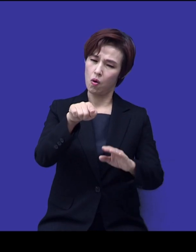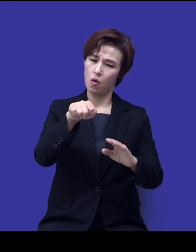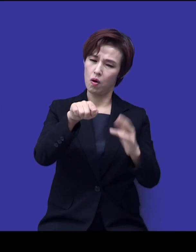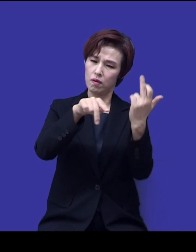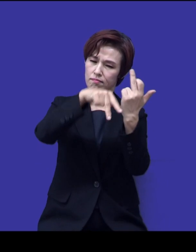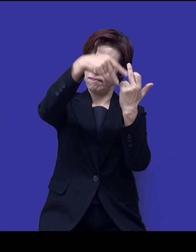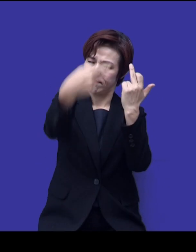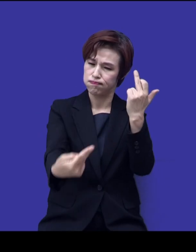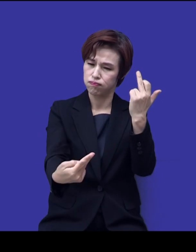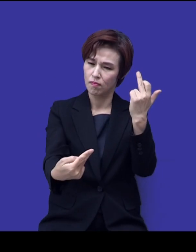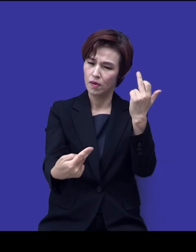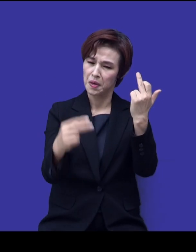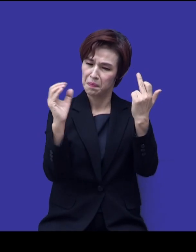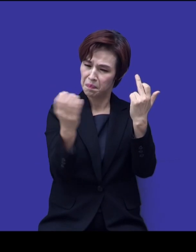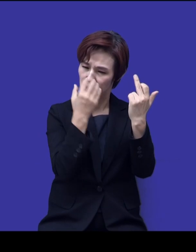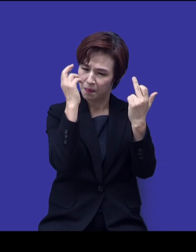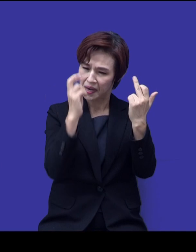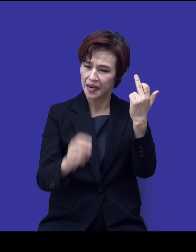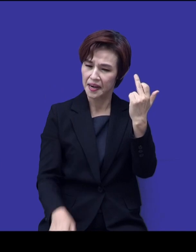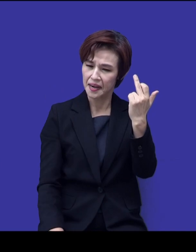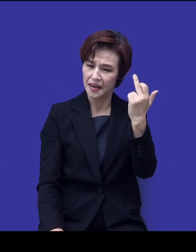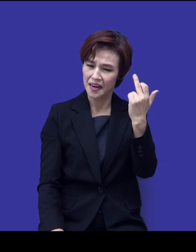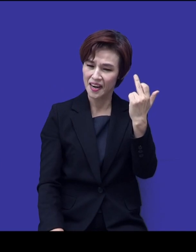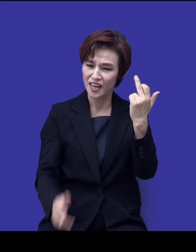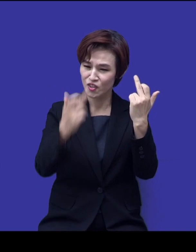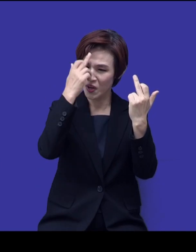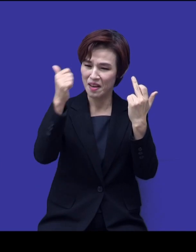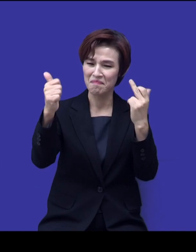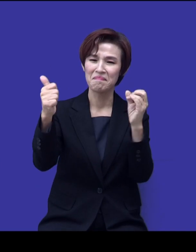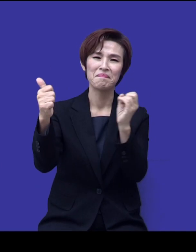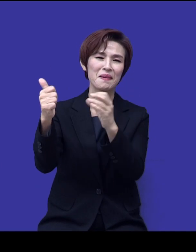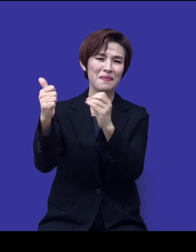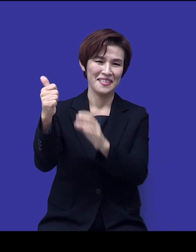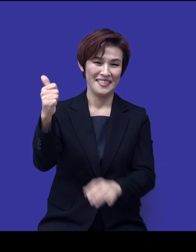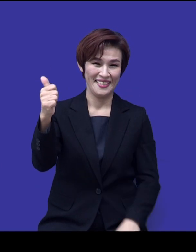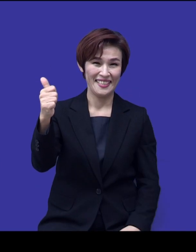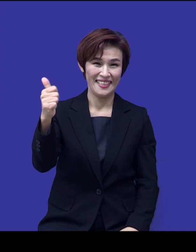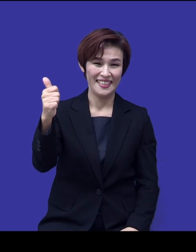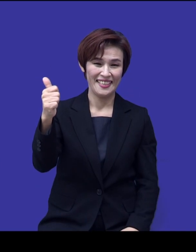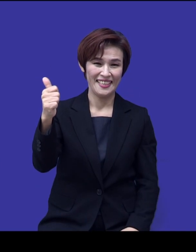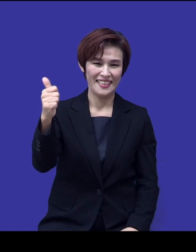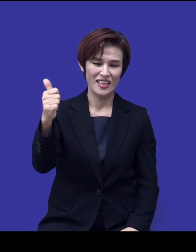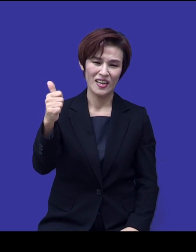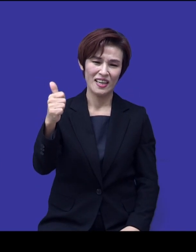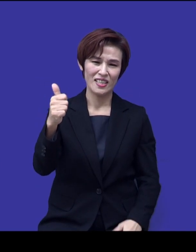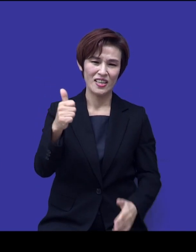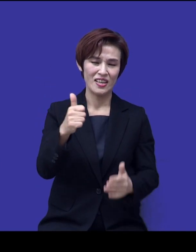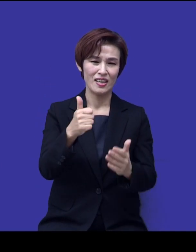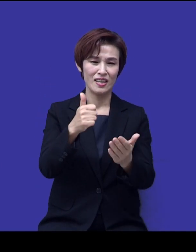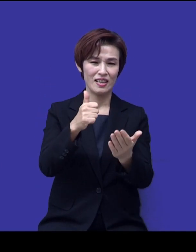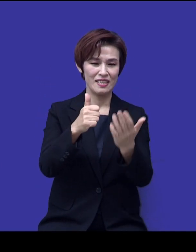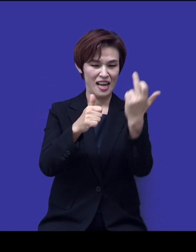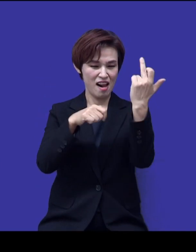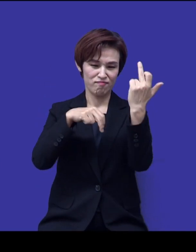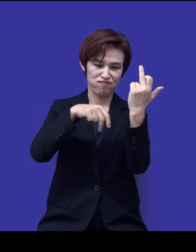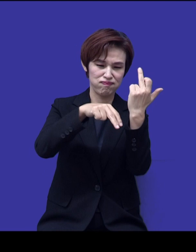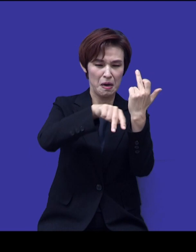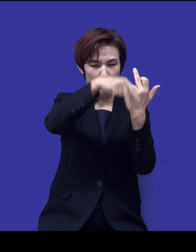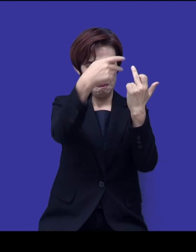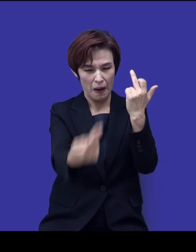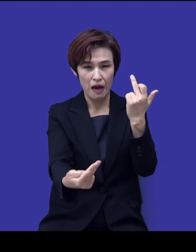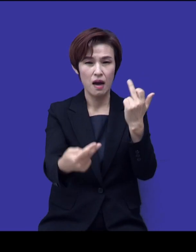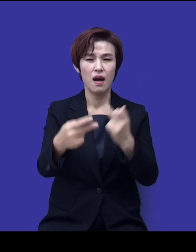그림이 좋을 것 같아요. 예. 아, 본인이 그렇게 얘기를 하는 거예요? 아니, 내가 보니까 여기 떨어지면, 그때는 최수석 씨도 계속 떨어지고,